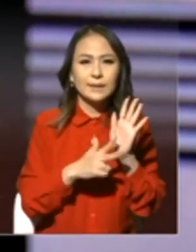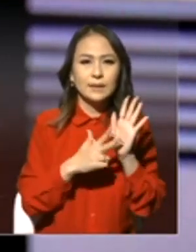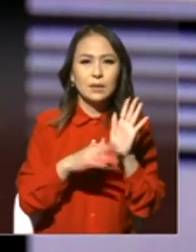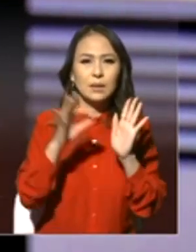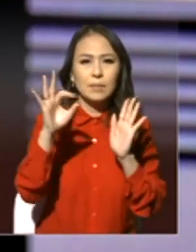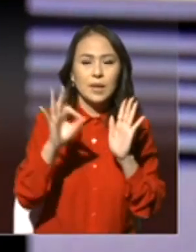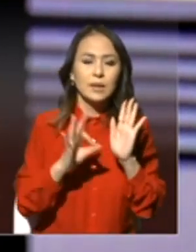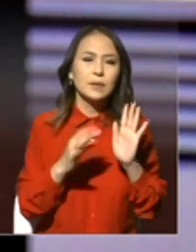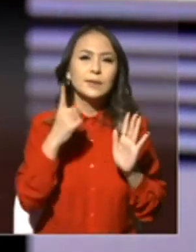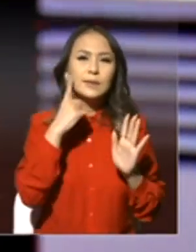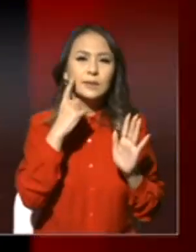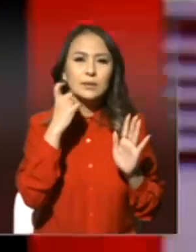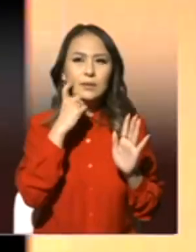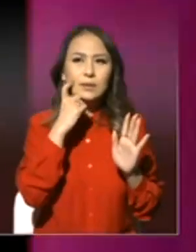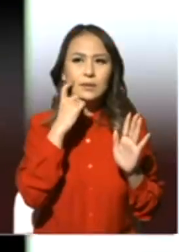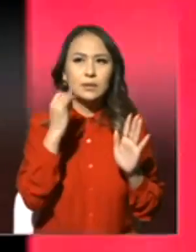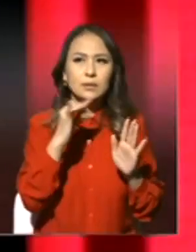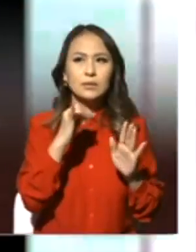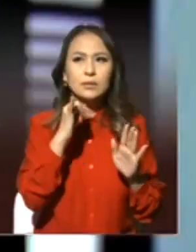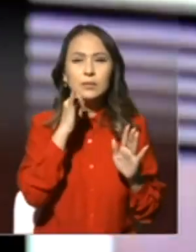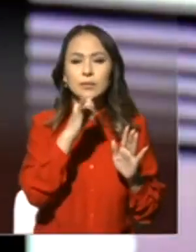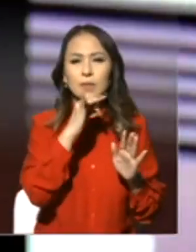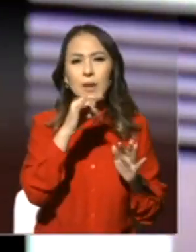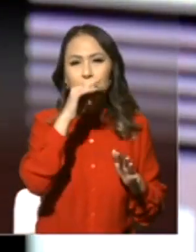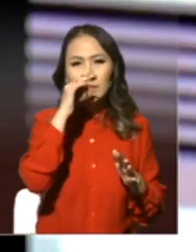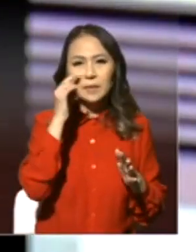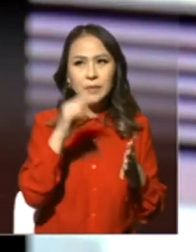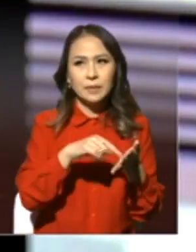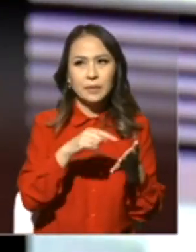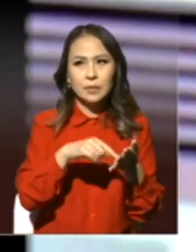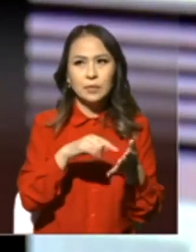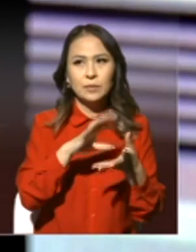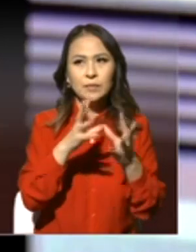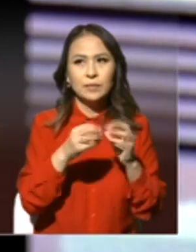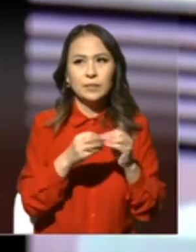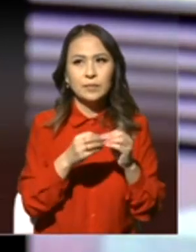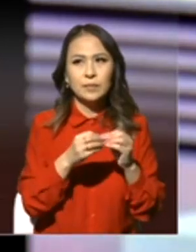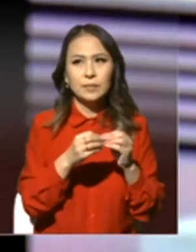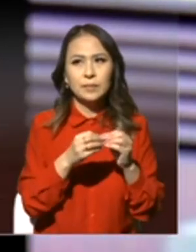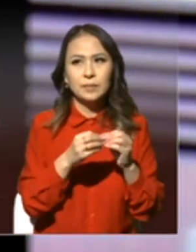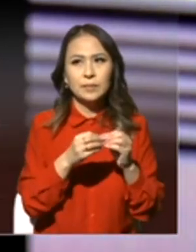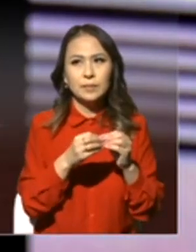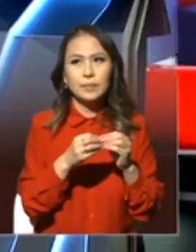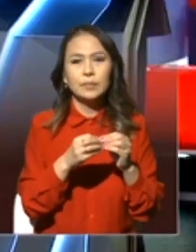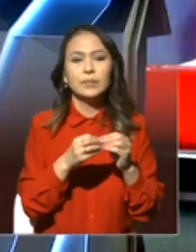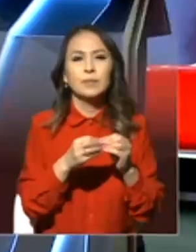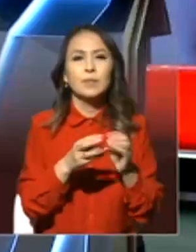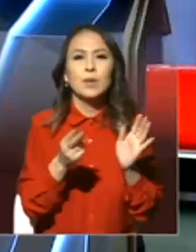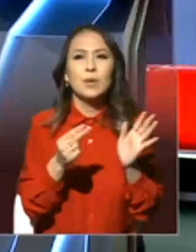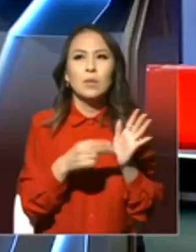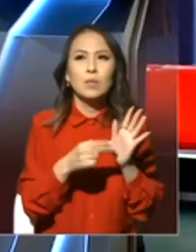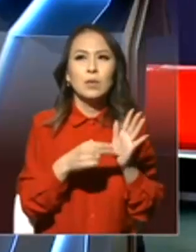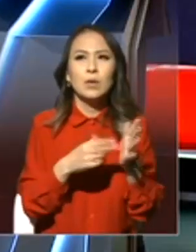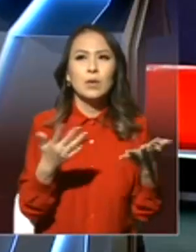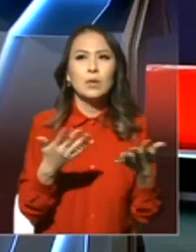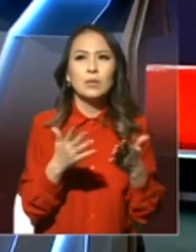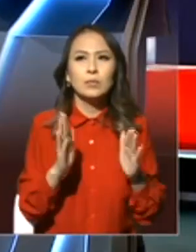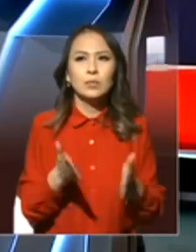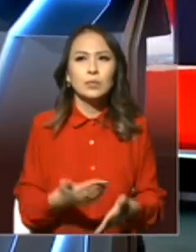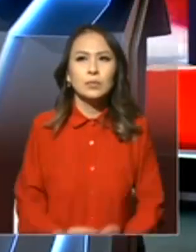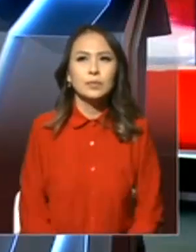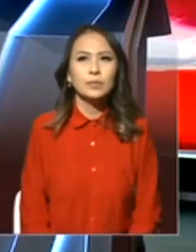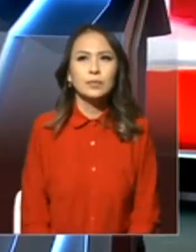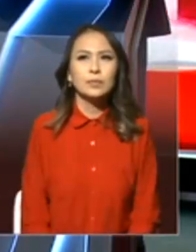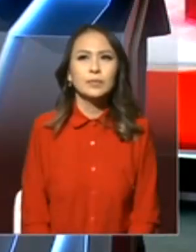Қант және жаңағы құс еті. Шұжық өнімі әлеуметтік маңызы бар. Баға жағынан қалай болмақ? Енді